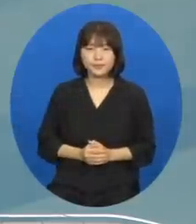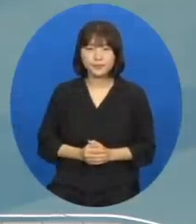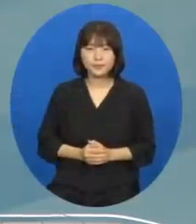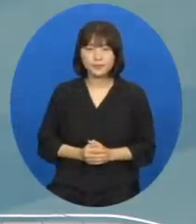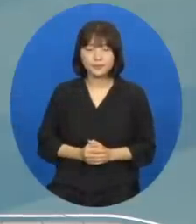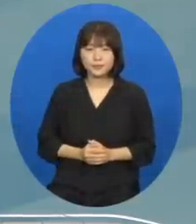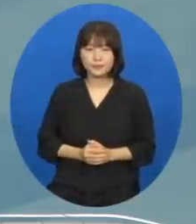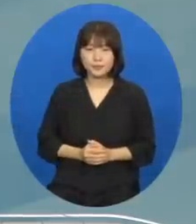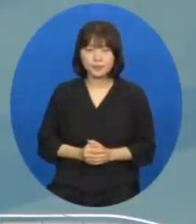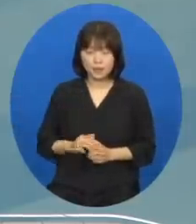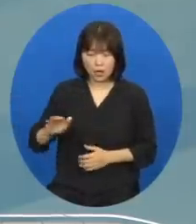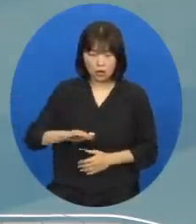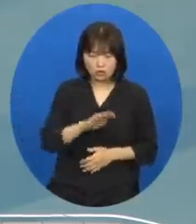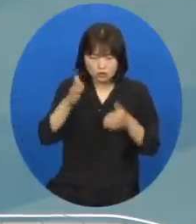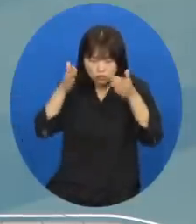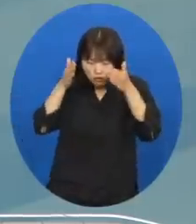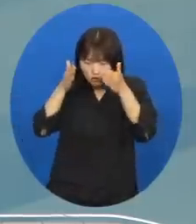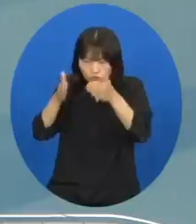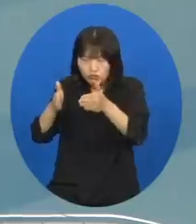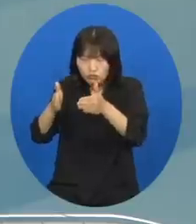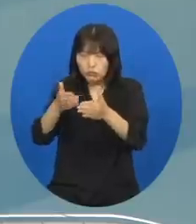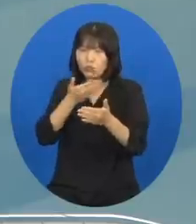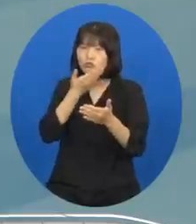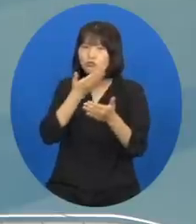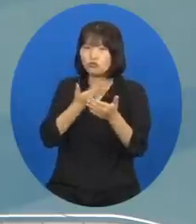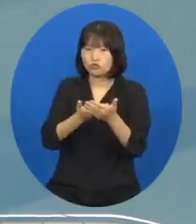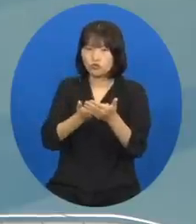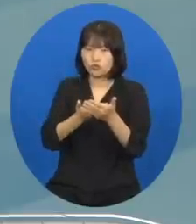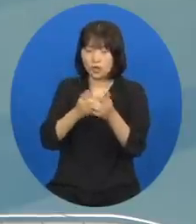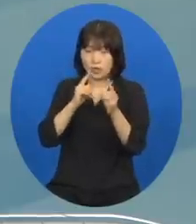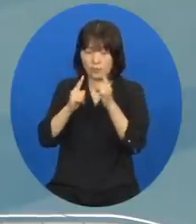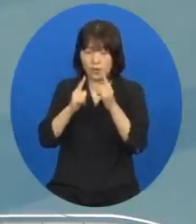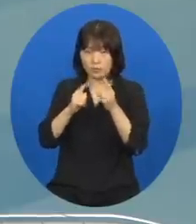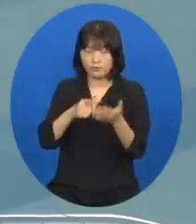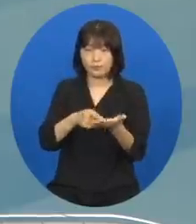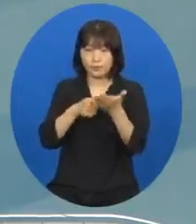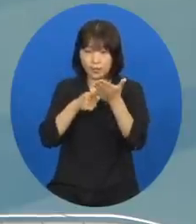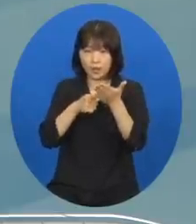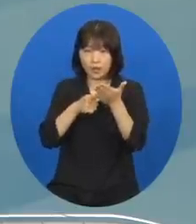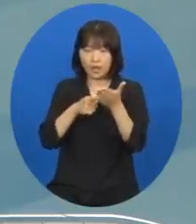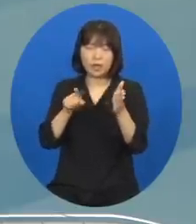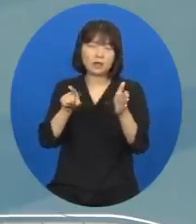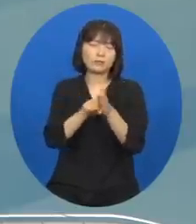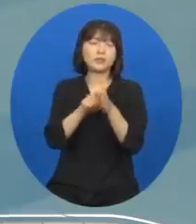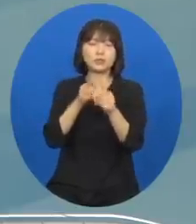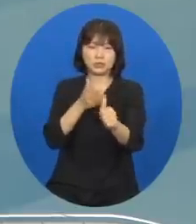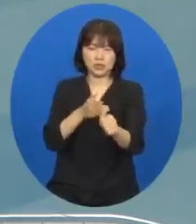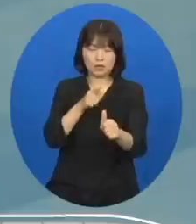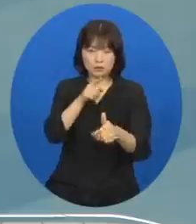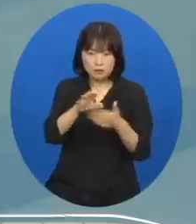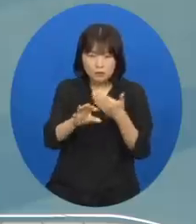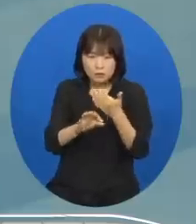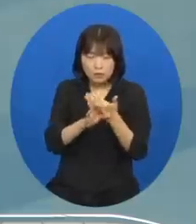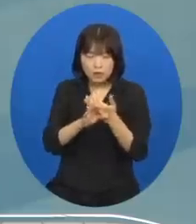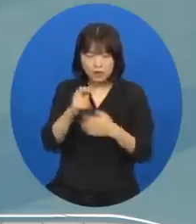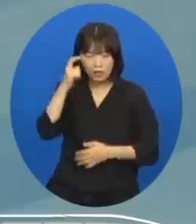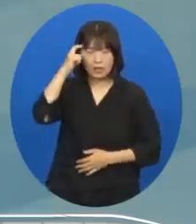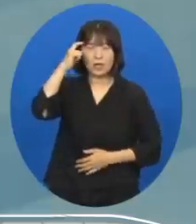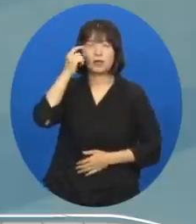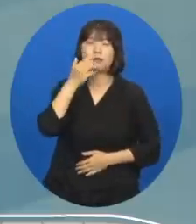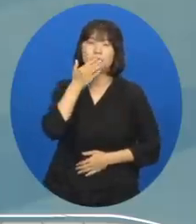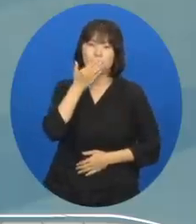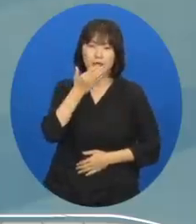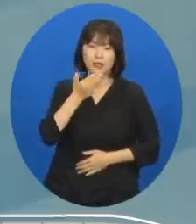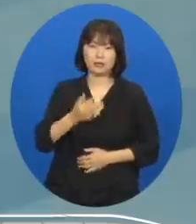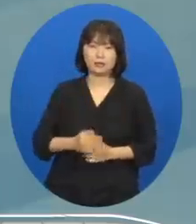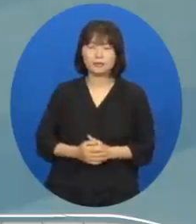여기서 우리가 정말 주목해야 될 중요한 구절이 나오는데 믿어라. 그리하면 깨달아 알게 될